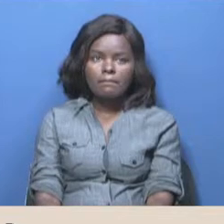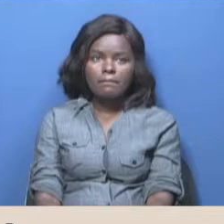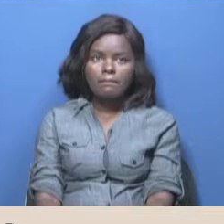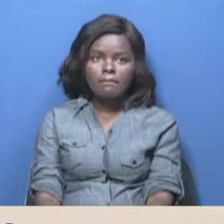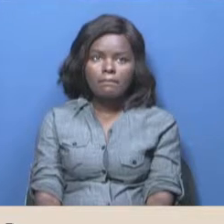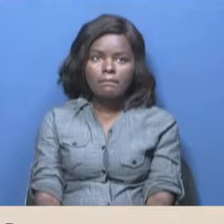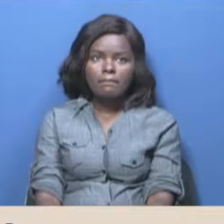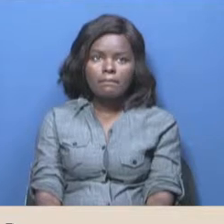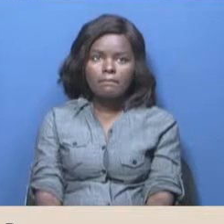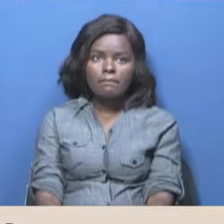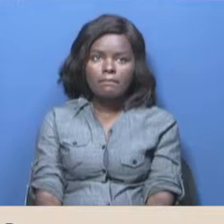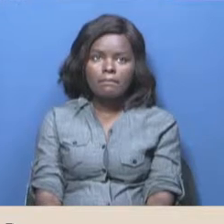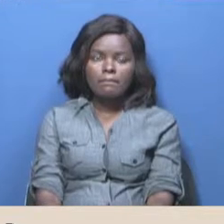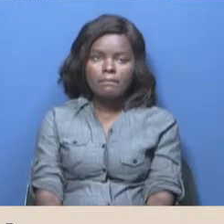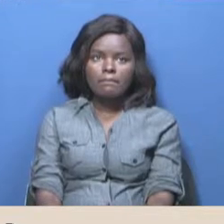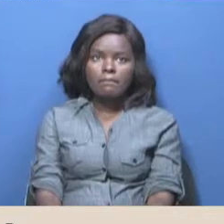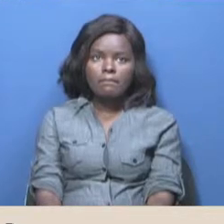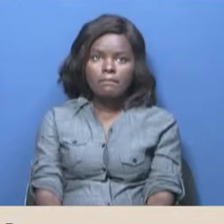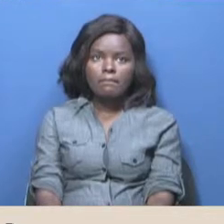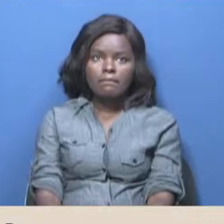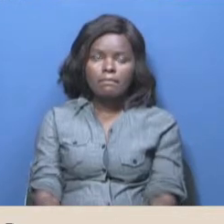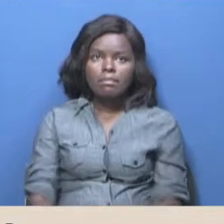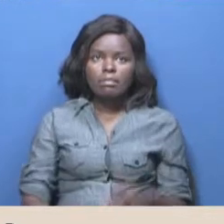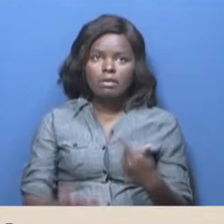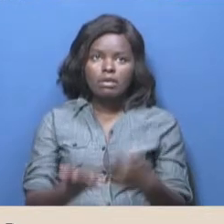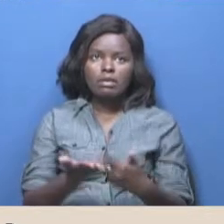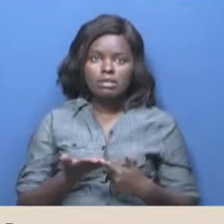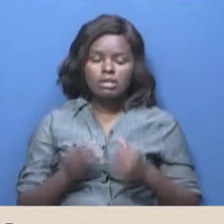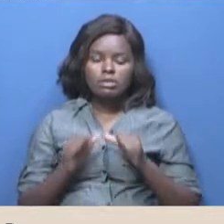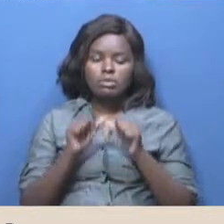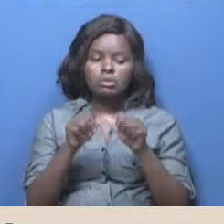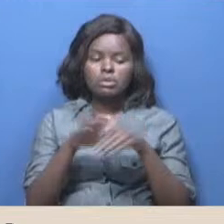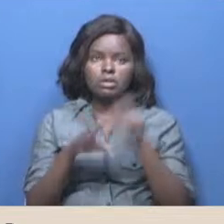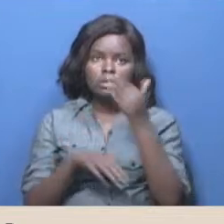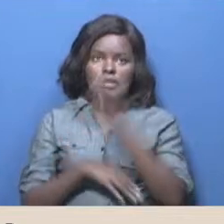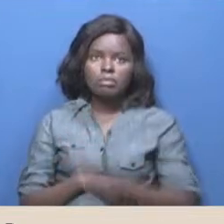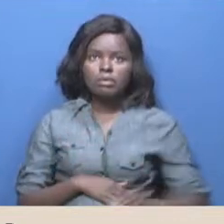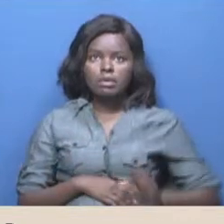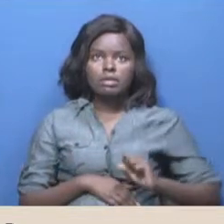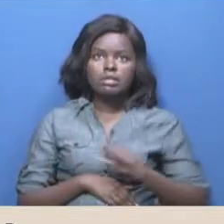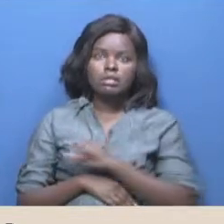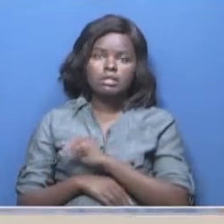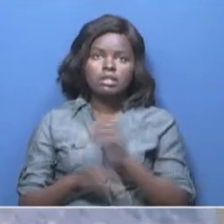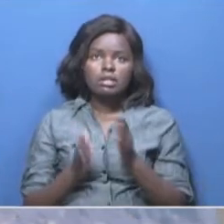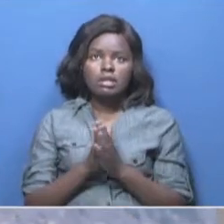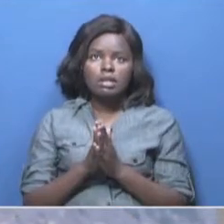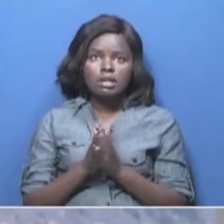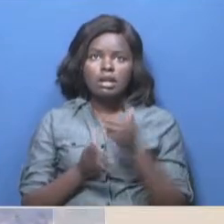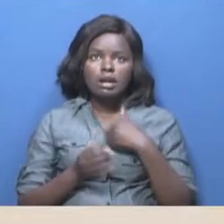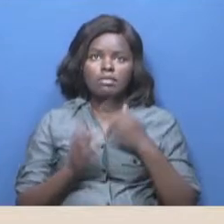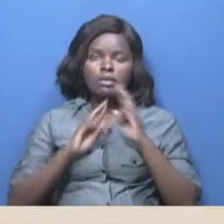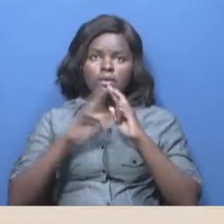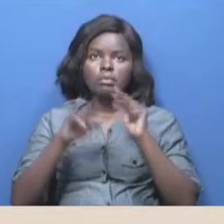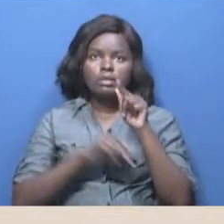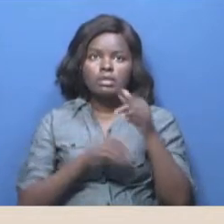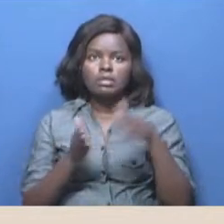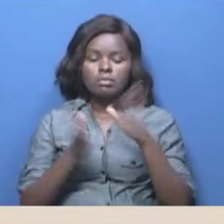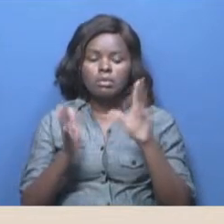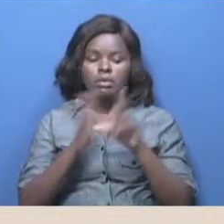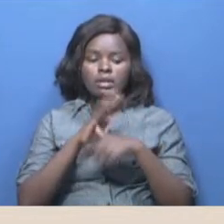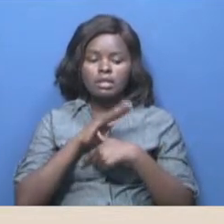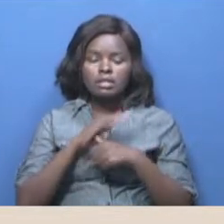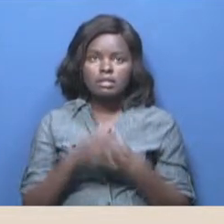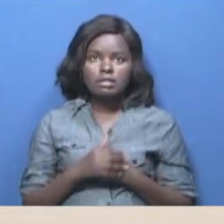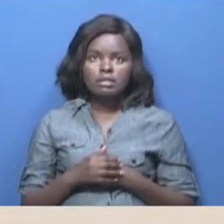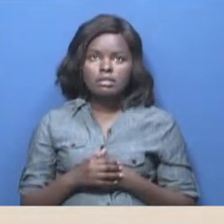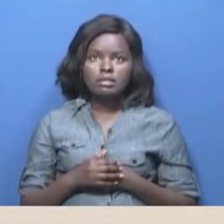Aya nĩ ndereti ĩrĩa ĩrathiĩ na mbere thĩinĩ wa mbunge ya Senate, na nĩ tũgũgĩkorwo na riboti ĩyo mathaa-inĩ ma hwaĩ-inĩ